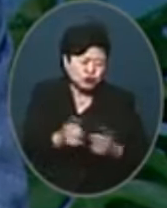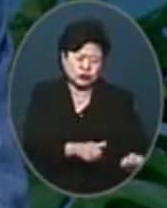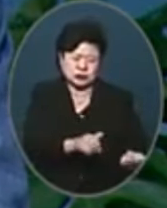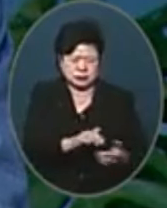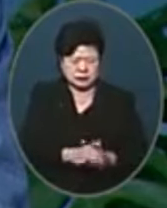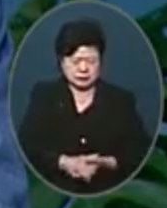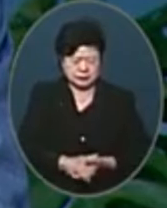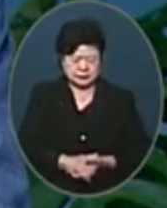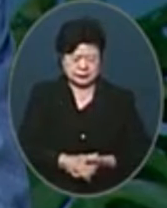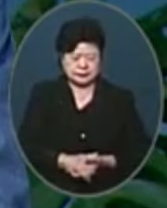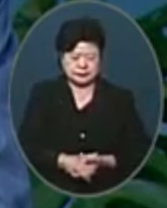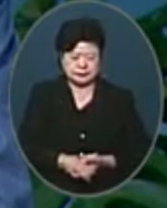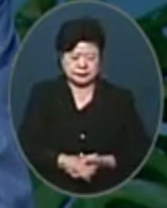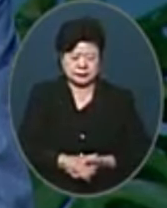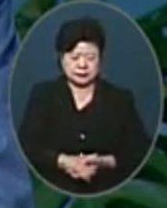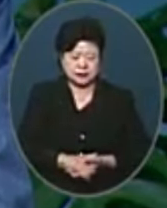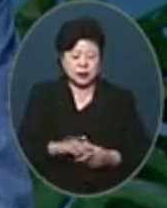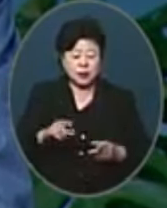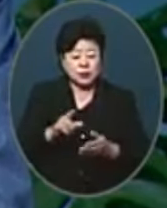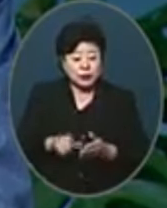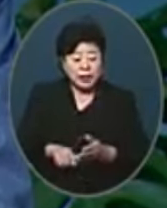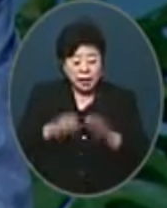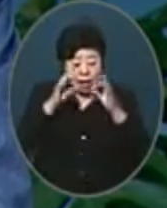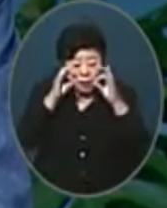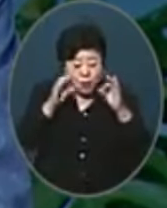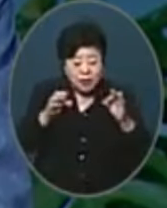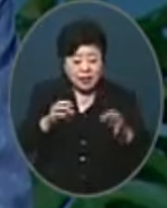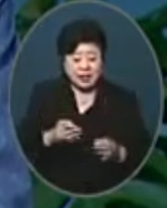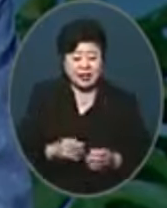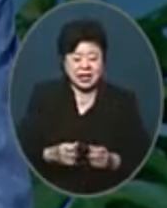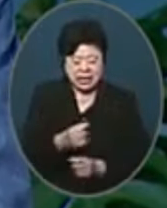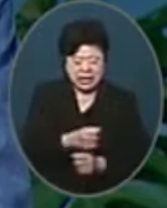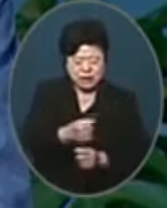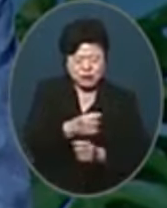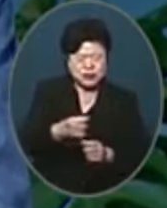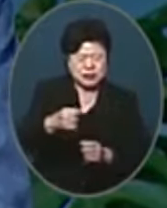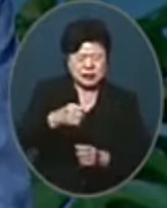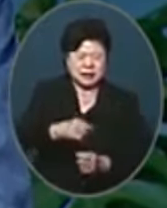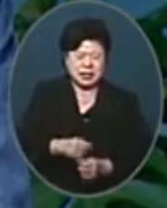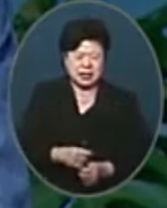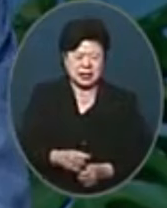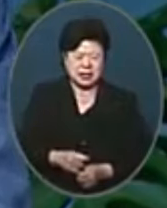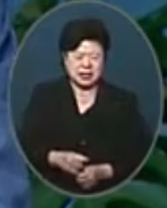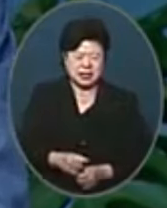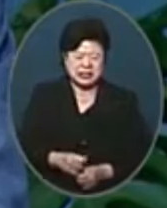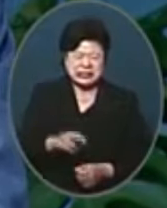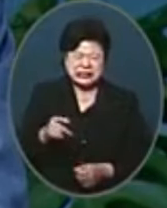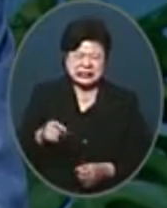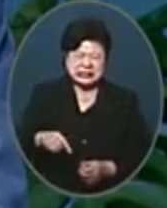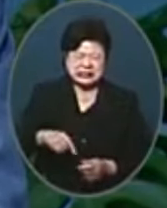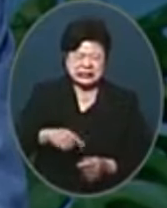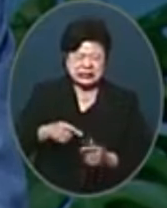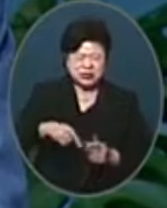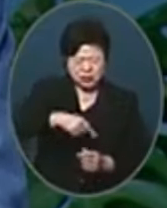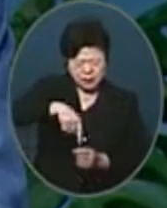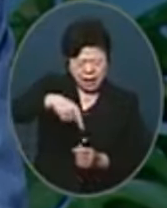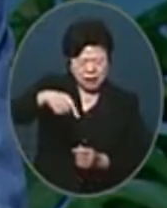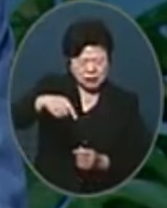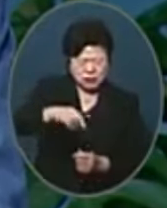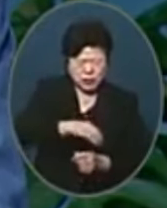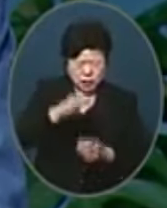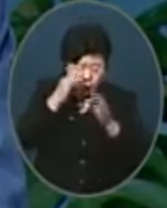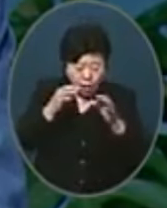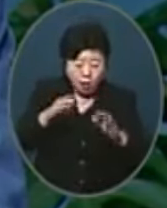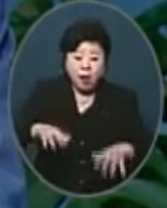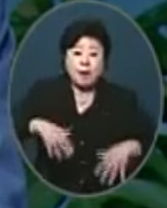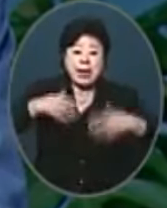있습니다. 평소에 보기에 감고 있으니까 괴롭게 보이지만